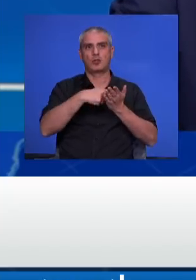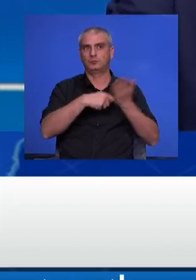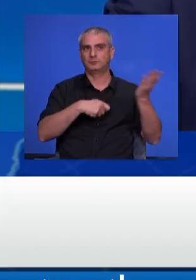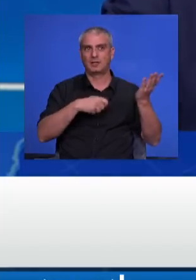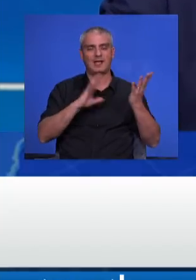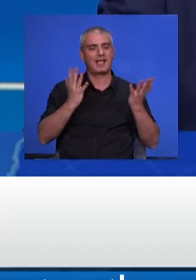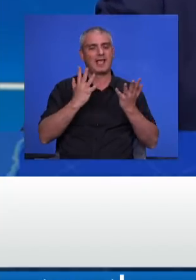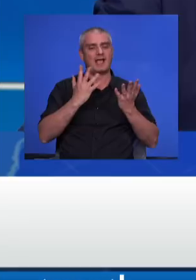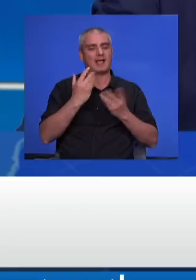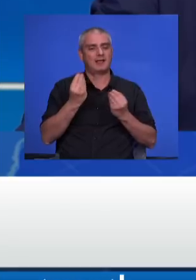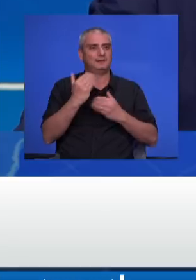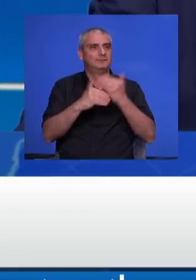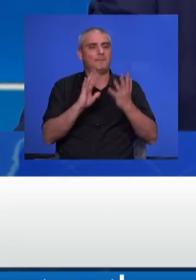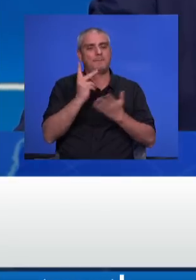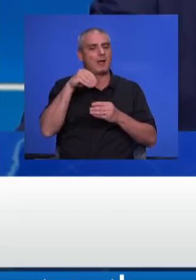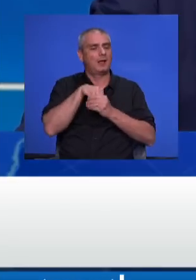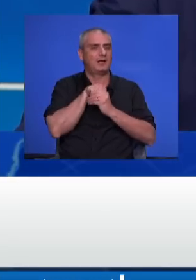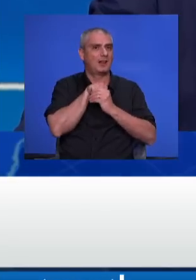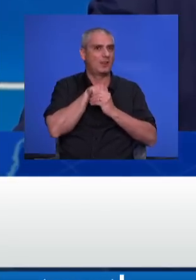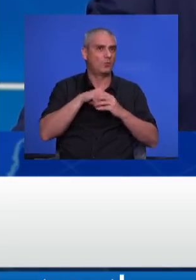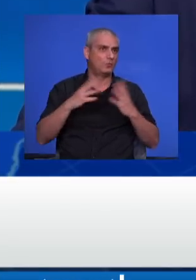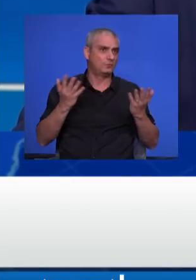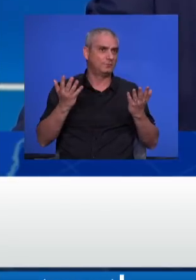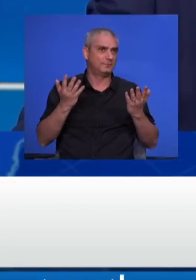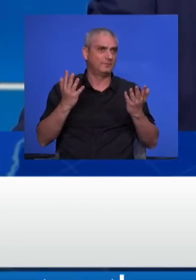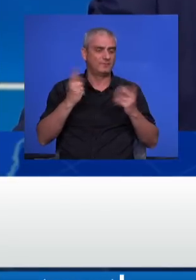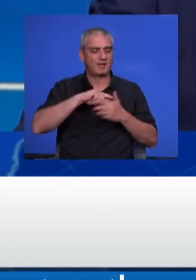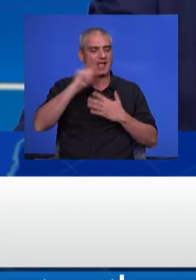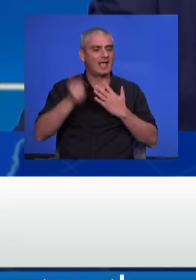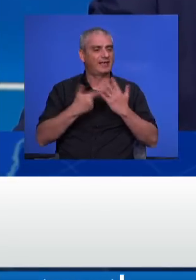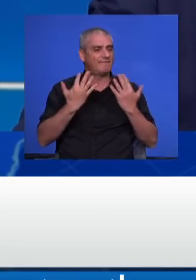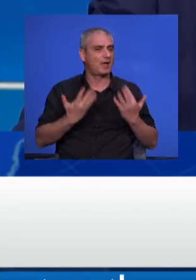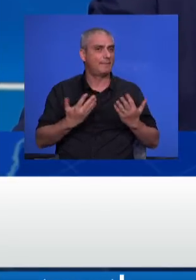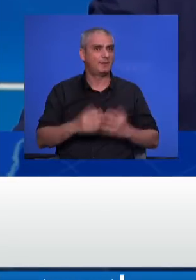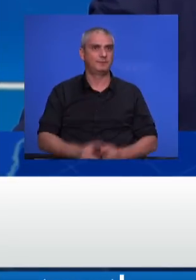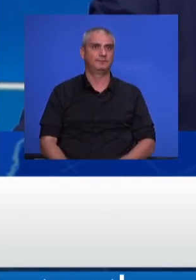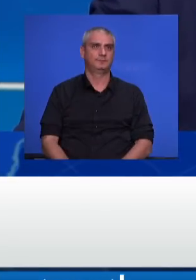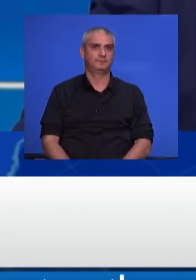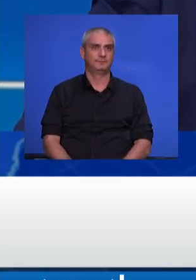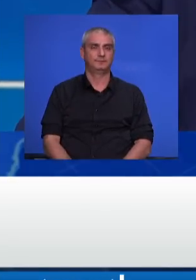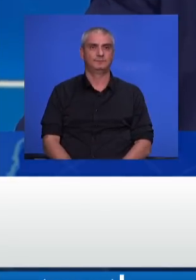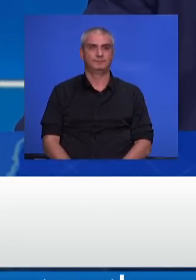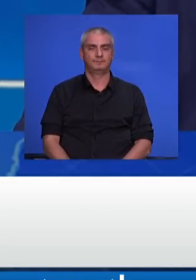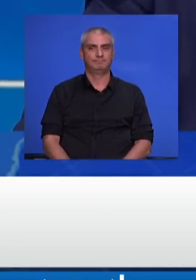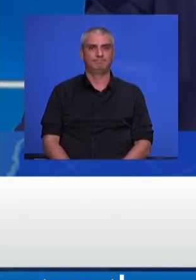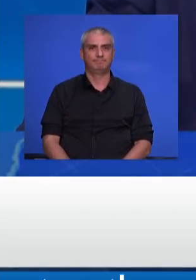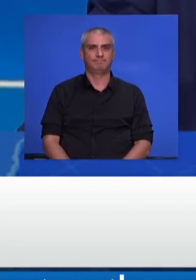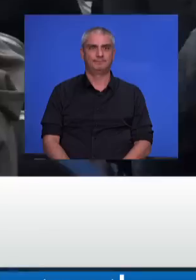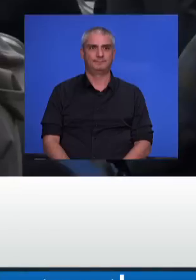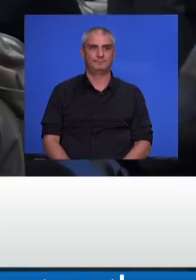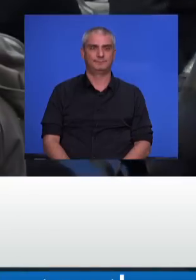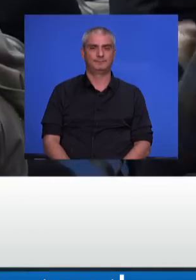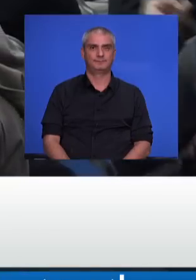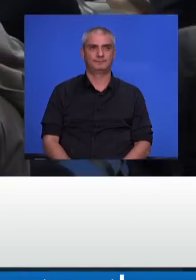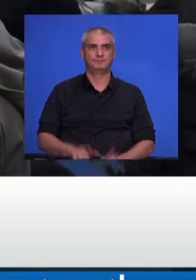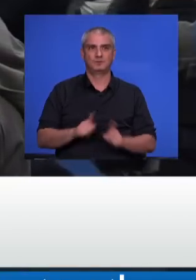אופי הצעדים, מה הם יכללו ומידת היקפן? תראה, כמו שאמרנו כבר בהתחלה,